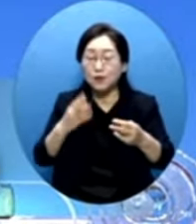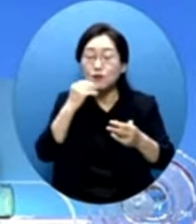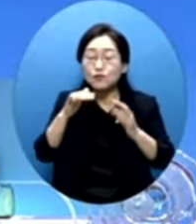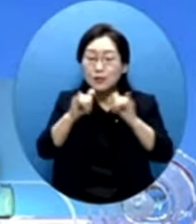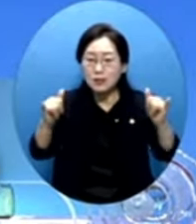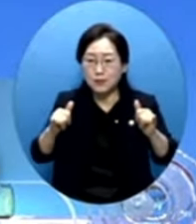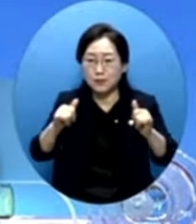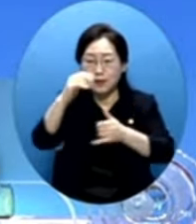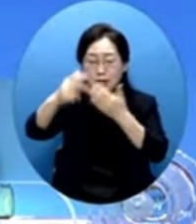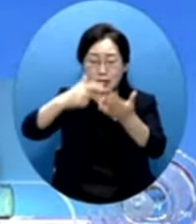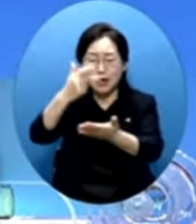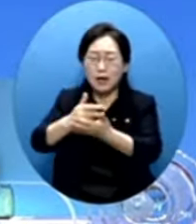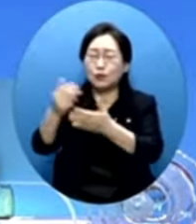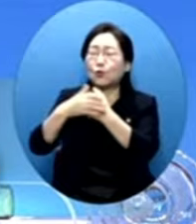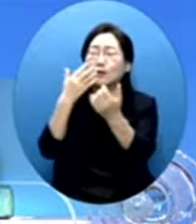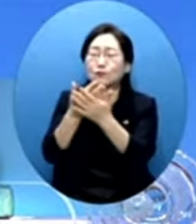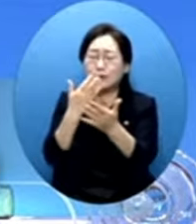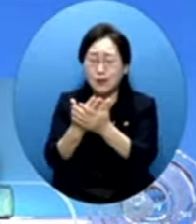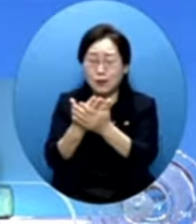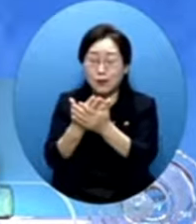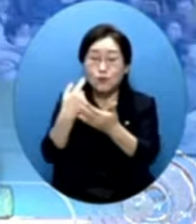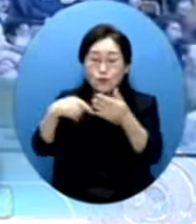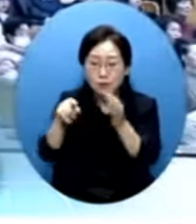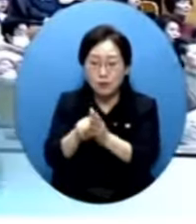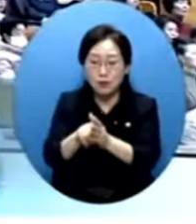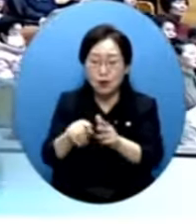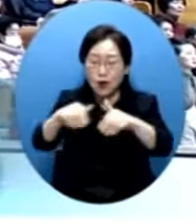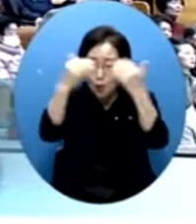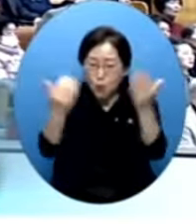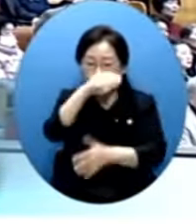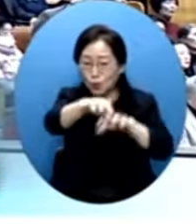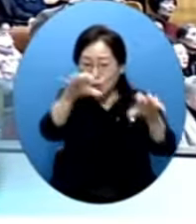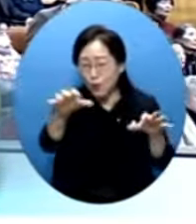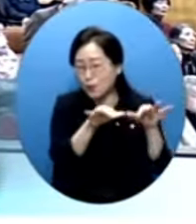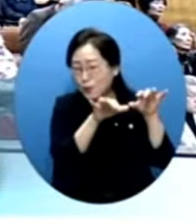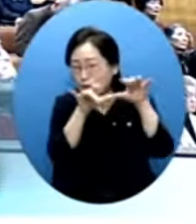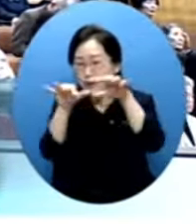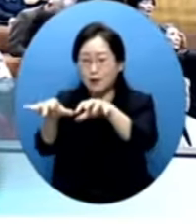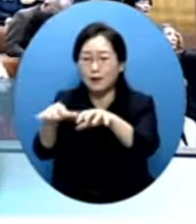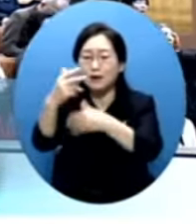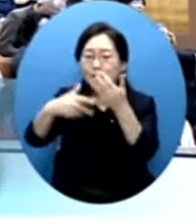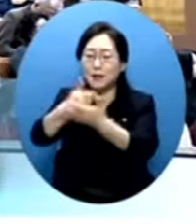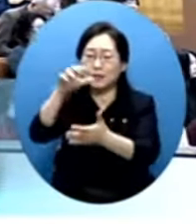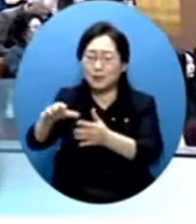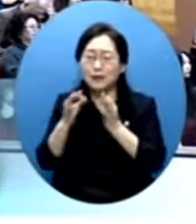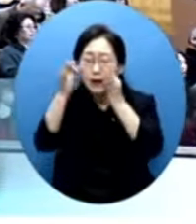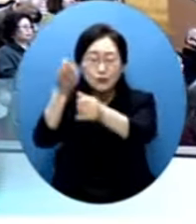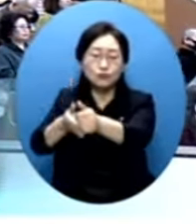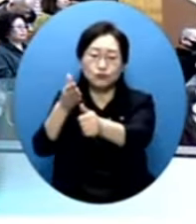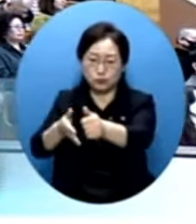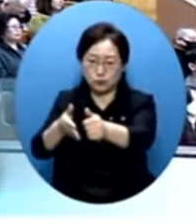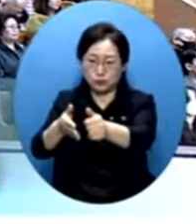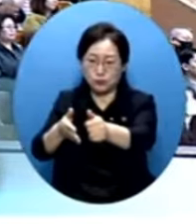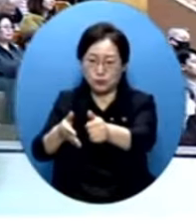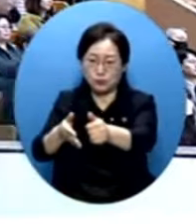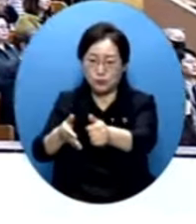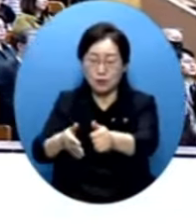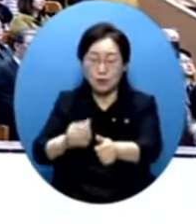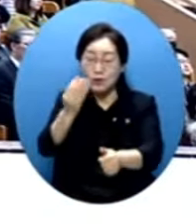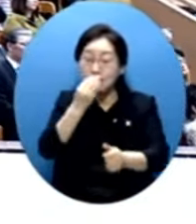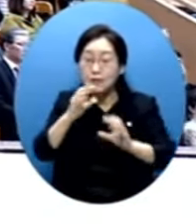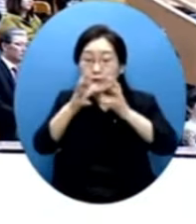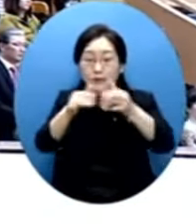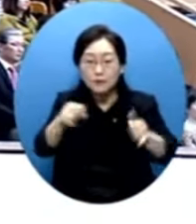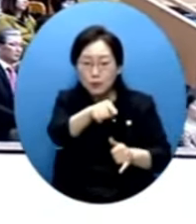사람이께 도심을 하여 유다 모든 성읍에서 모여와서 여호께 간구하더라 저들이 성전에